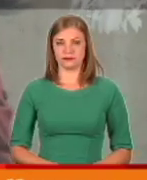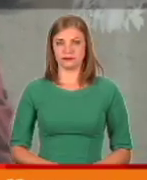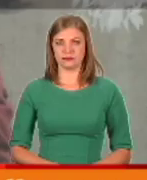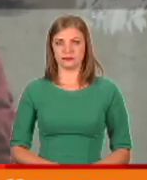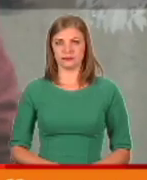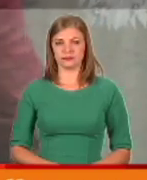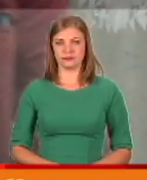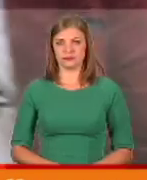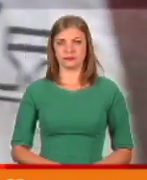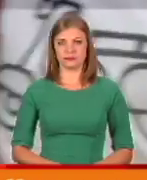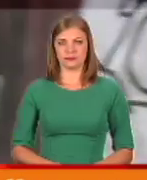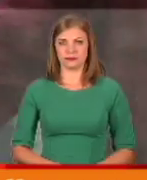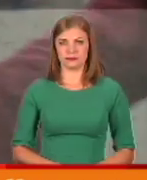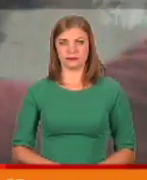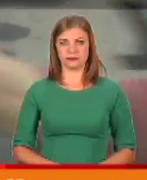Хміль. Давайте, бачу.